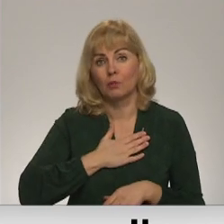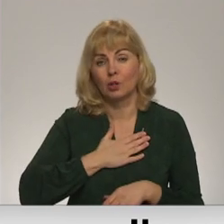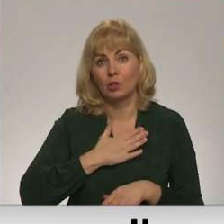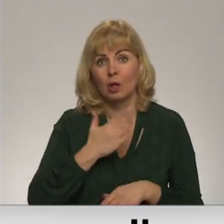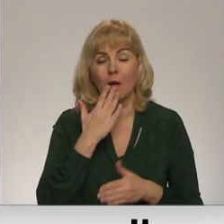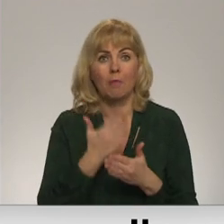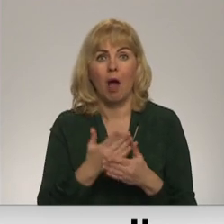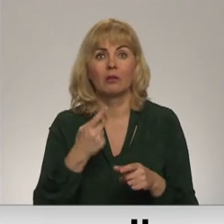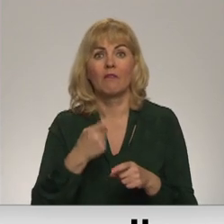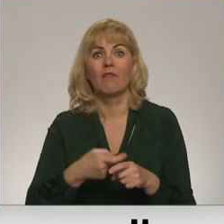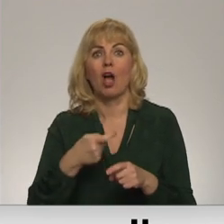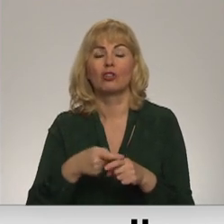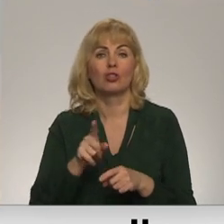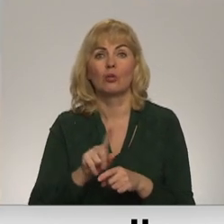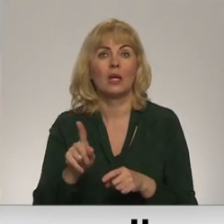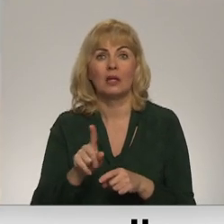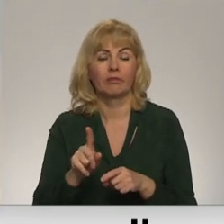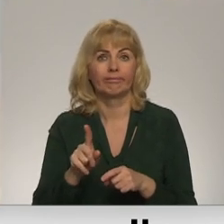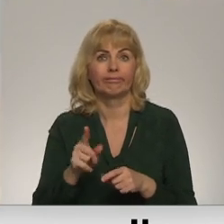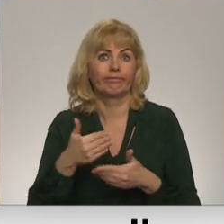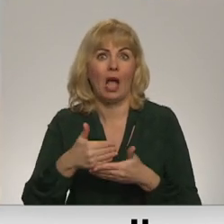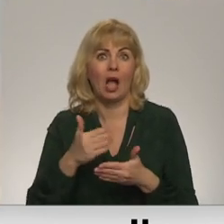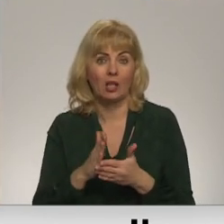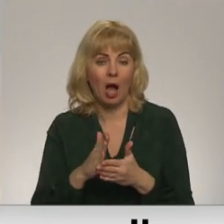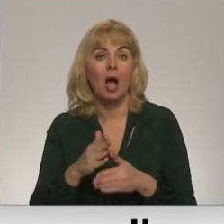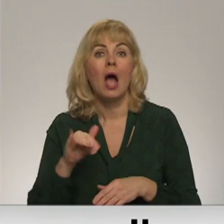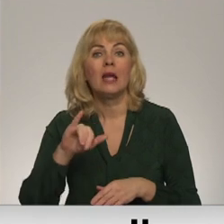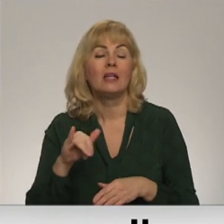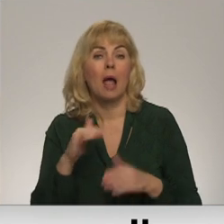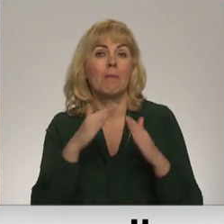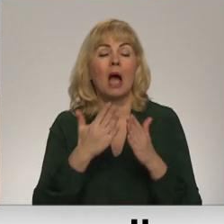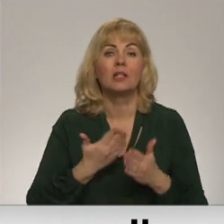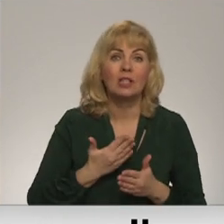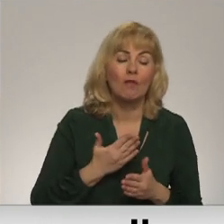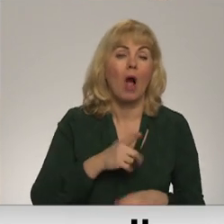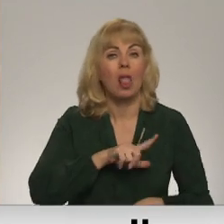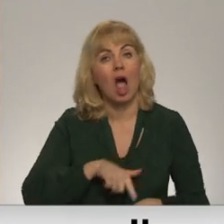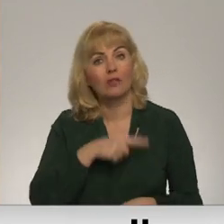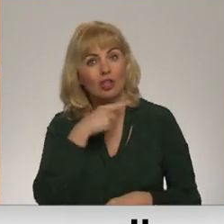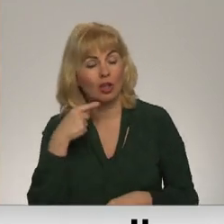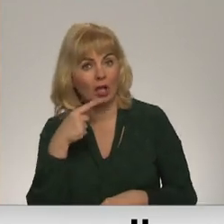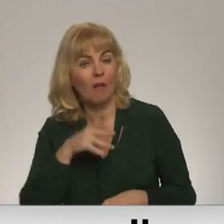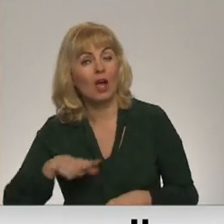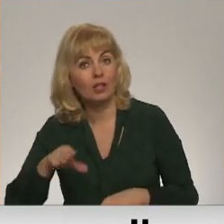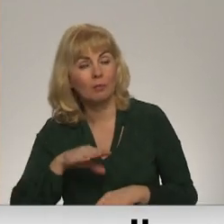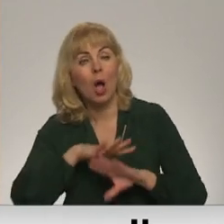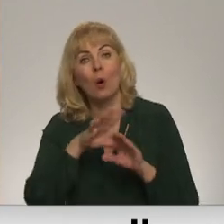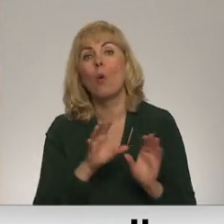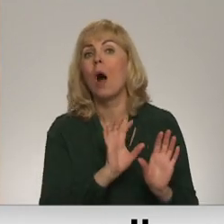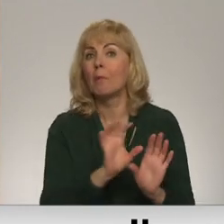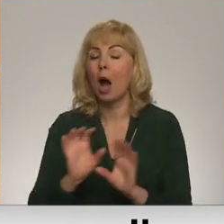kādi fašistu elementi. Jeļenas mājā dzīvo gan krievu, gan latviešu ģimenes. Kopīgi aprūpē savu māju